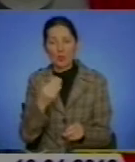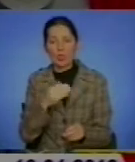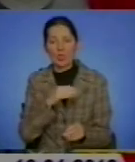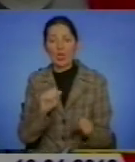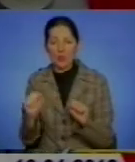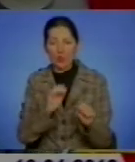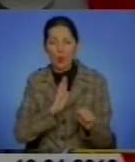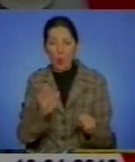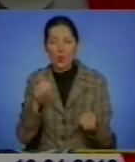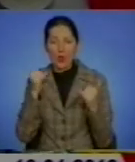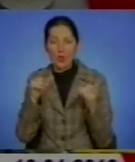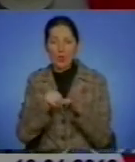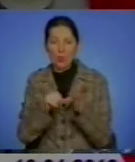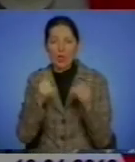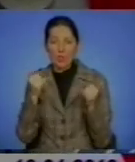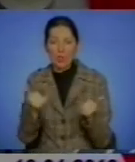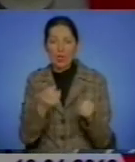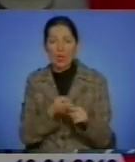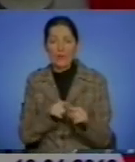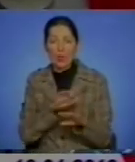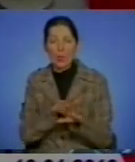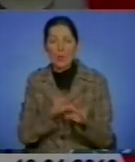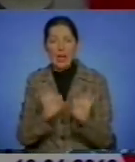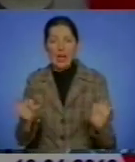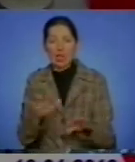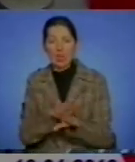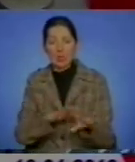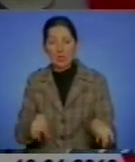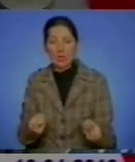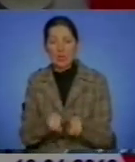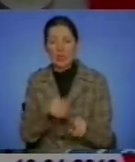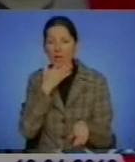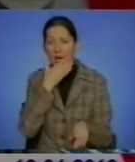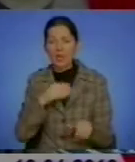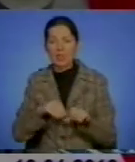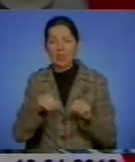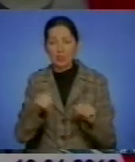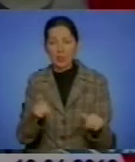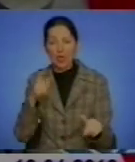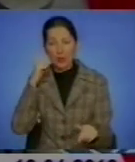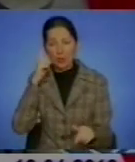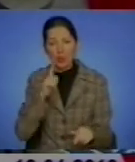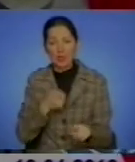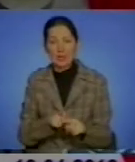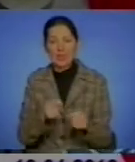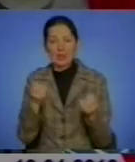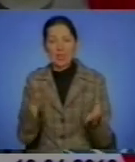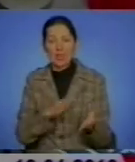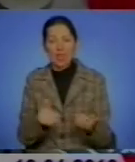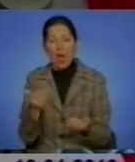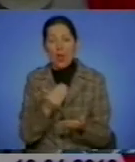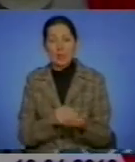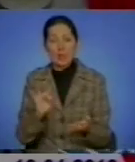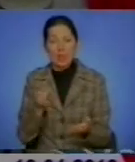сьогодні в цьому прекрасному залі на такій гарній землі. І думаю, що це, звичайно, не останній раз.